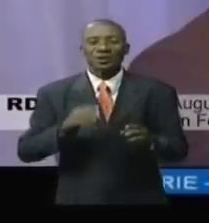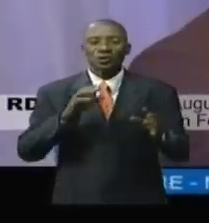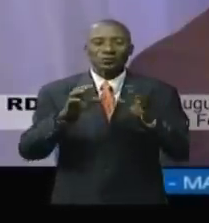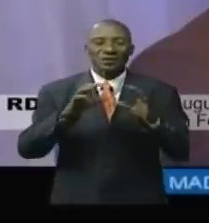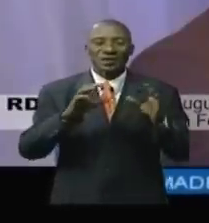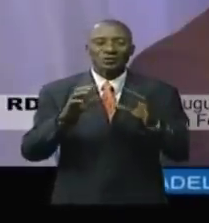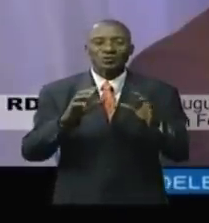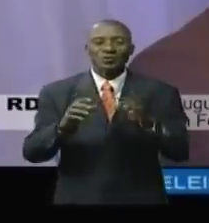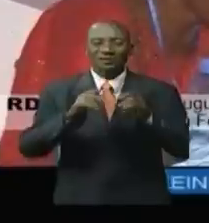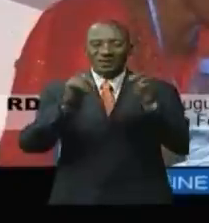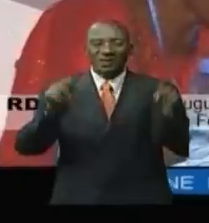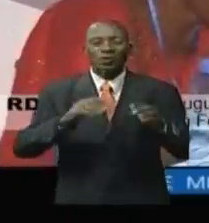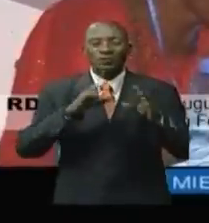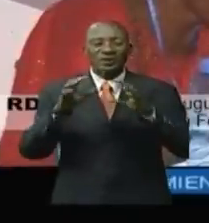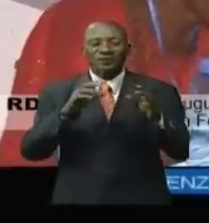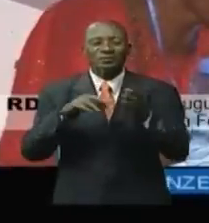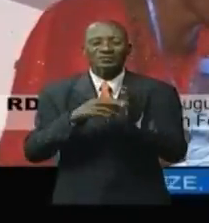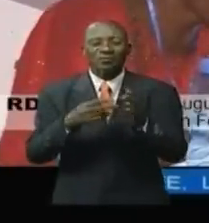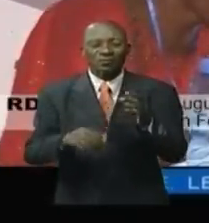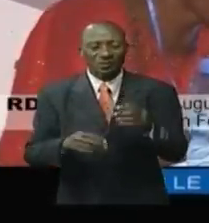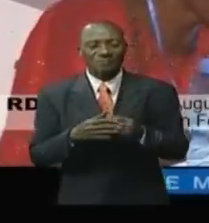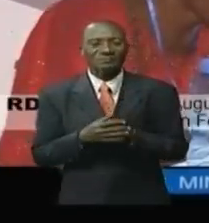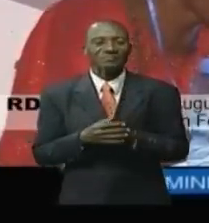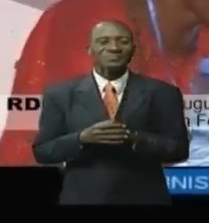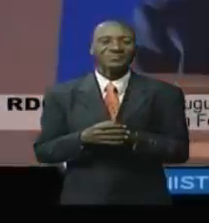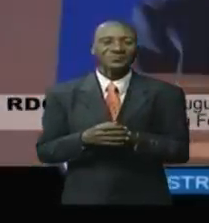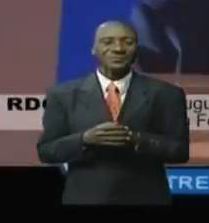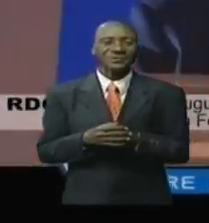documents seront publiés par les ministères en vue de